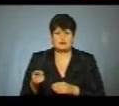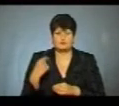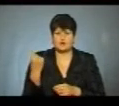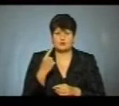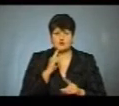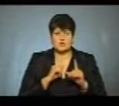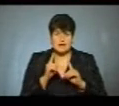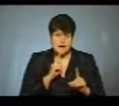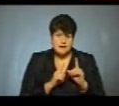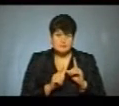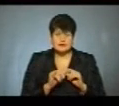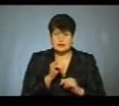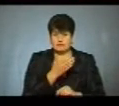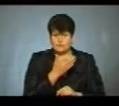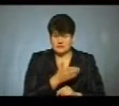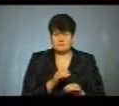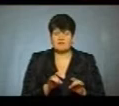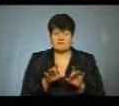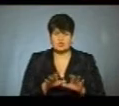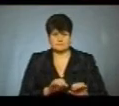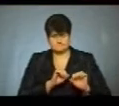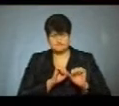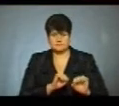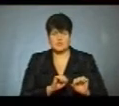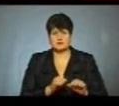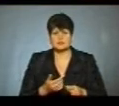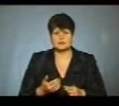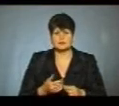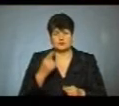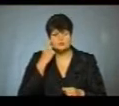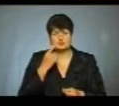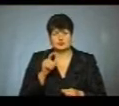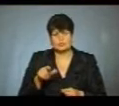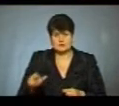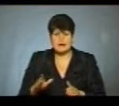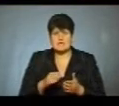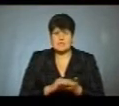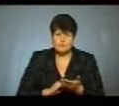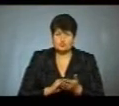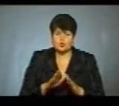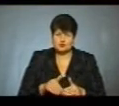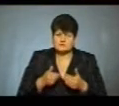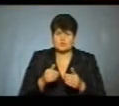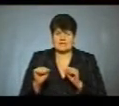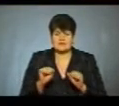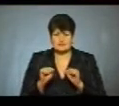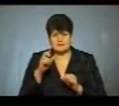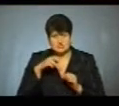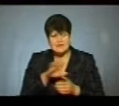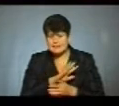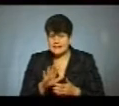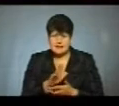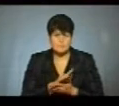обласної ради, і, власне, вони вирішили відстоювати позицію жителів краю та повторно звернутися до керівників держави з вимогою не